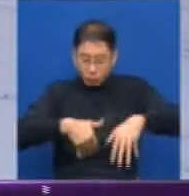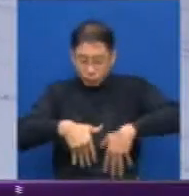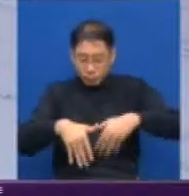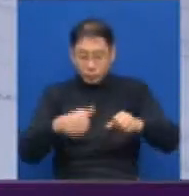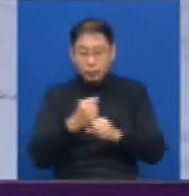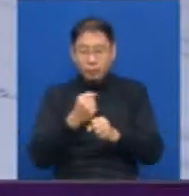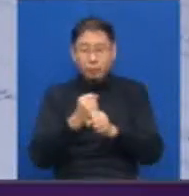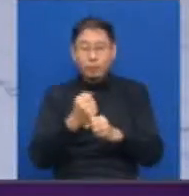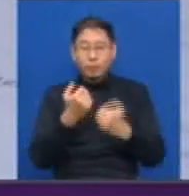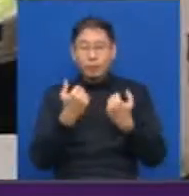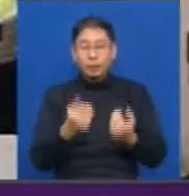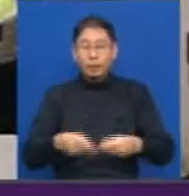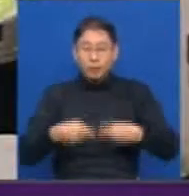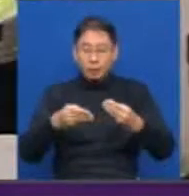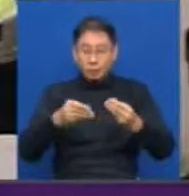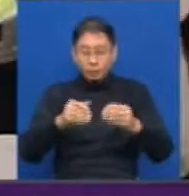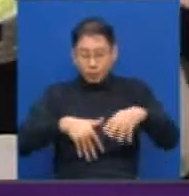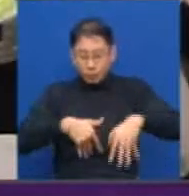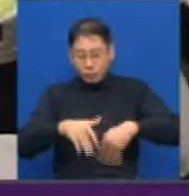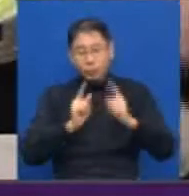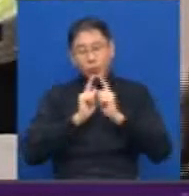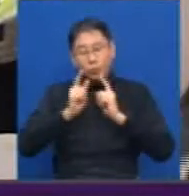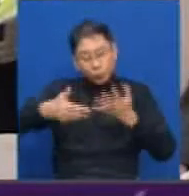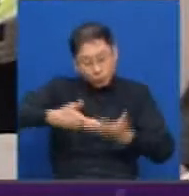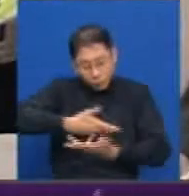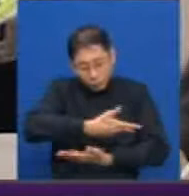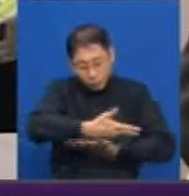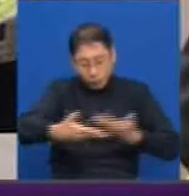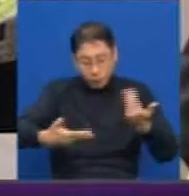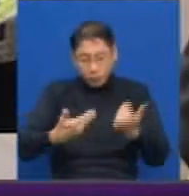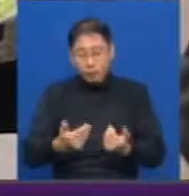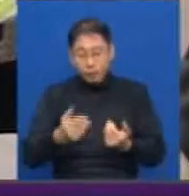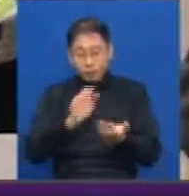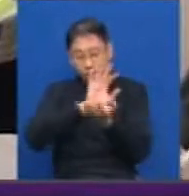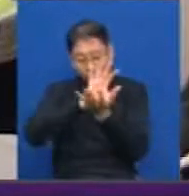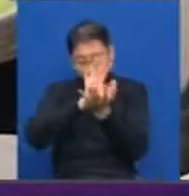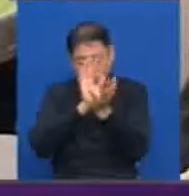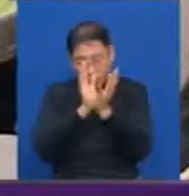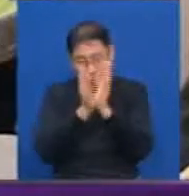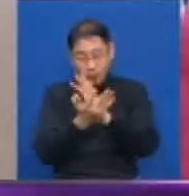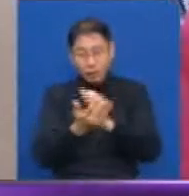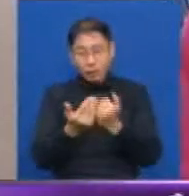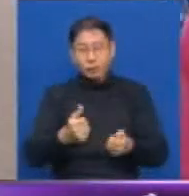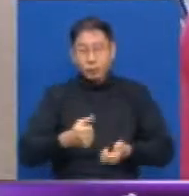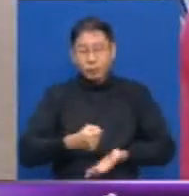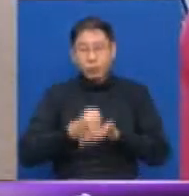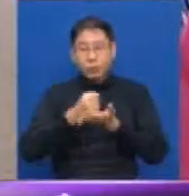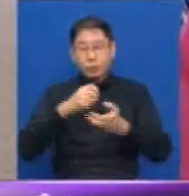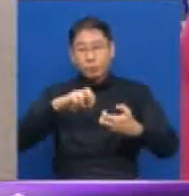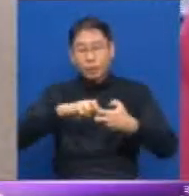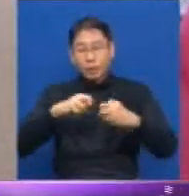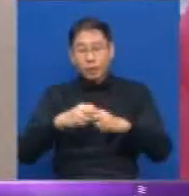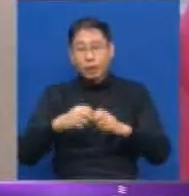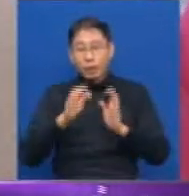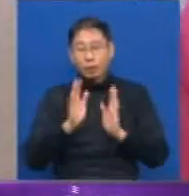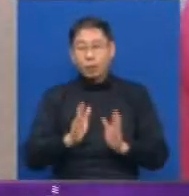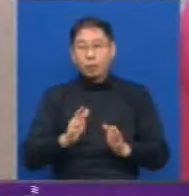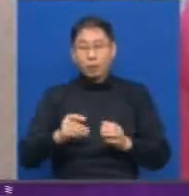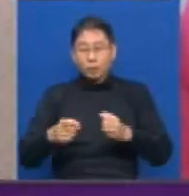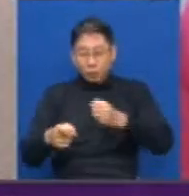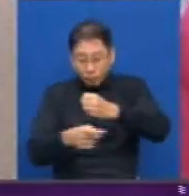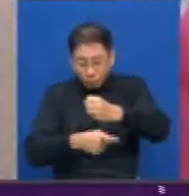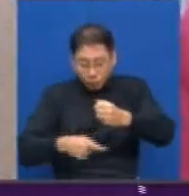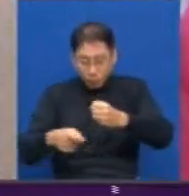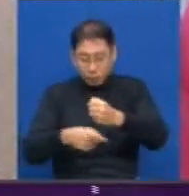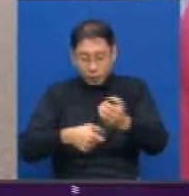สร้างบรรยากาศทำให้ประชาชนมาพูดคุยกันนำไปสู่การปฏิรูปการช่วยเหลือคลี่คลายความเดือดร้อนของประชาชนทั้ง